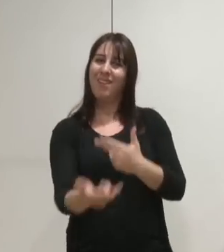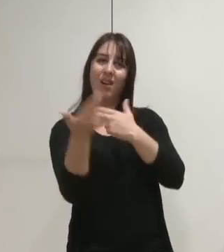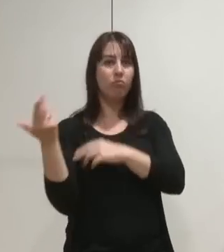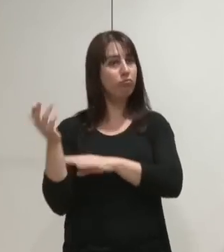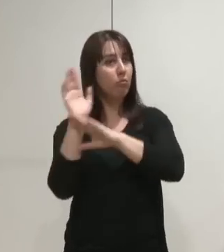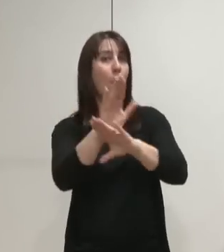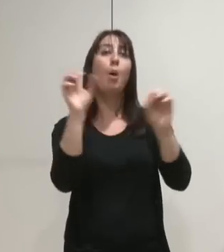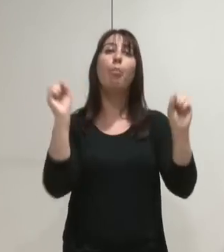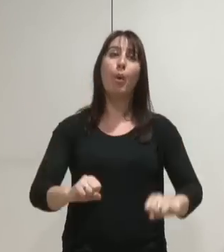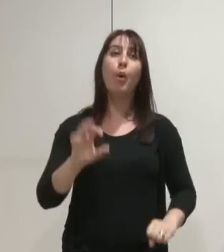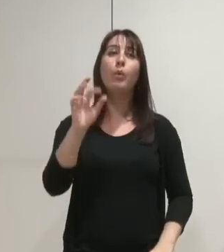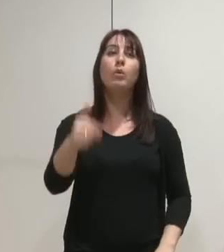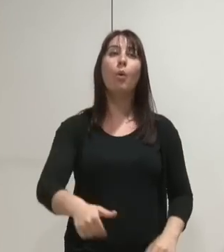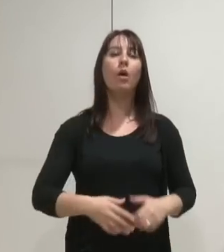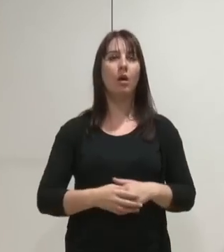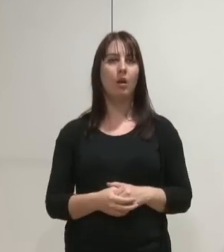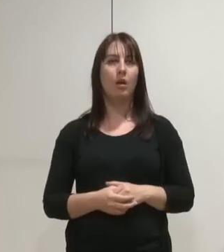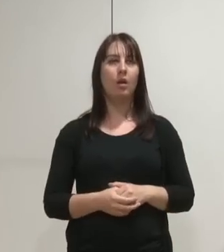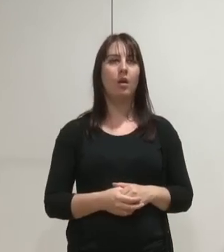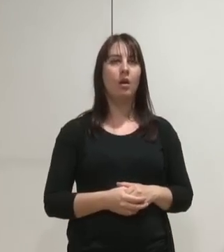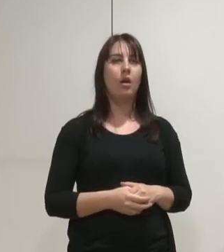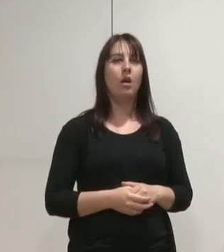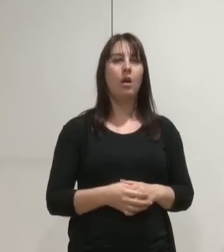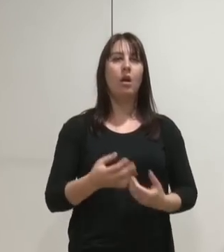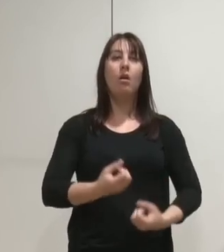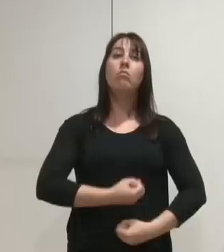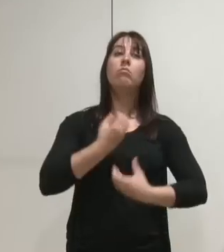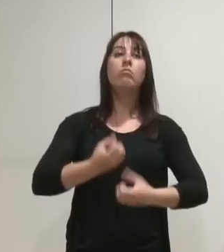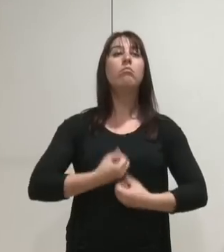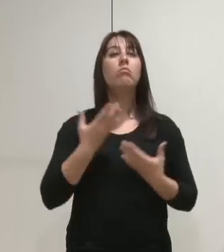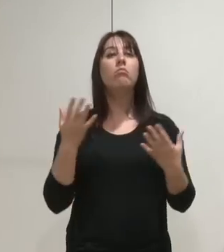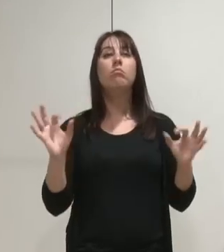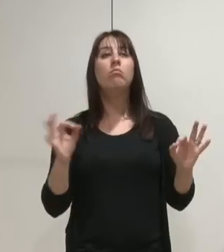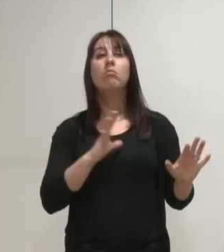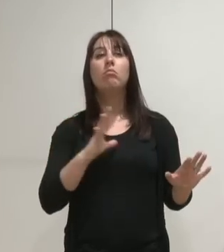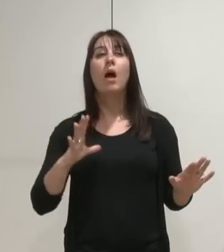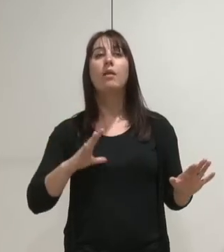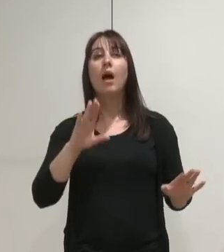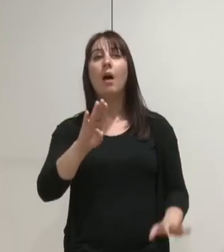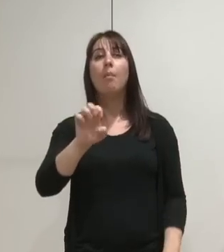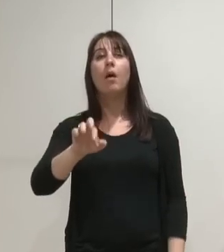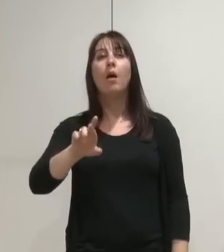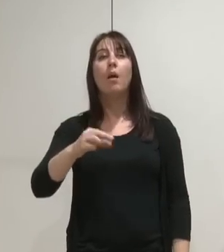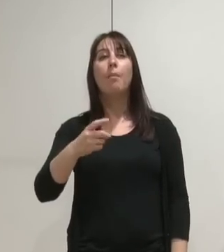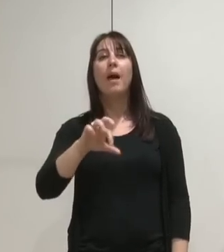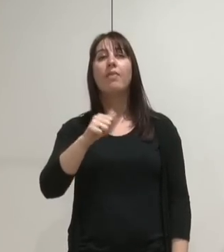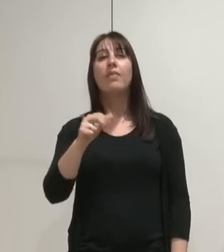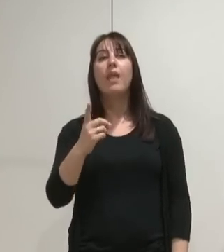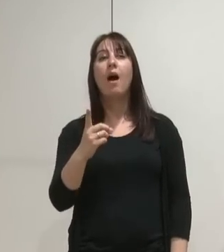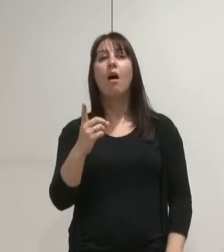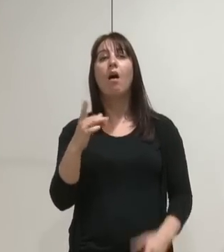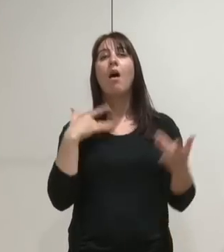lignes y a-t-il d'autres interventions non madame Bernard un petit mot sur la programmation du